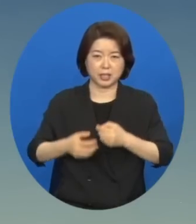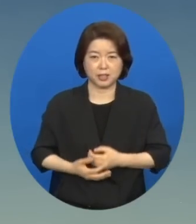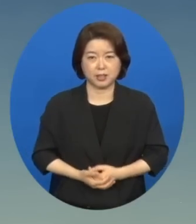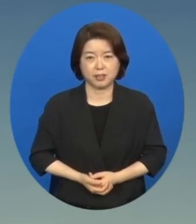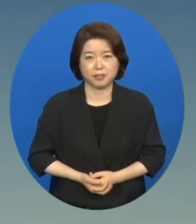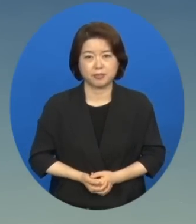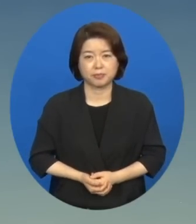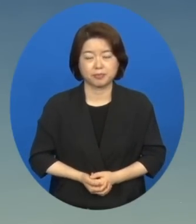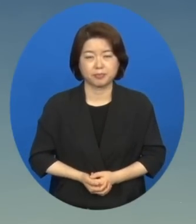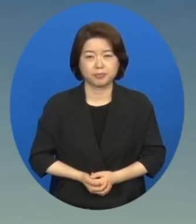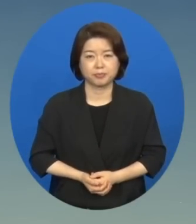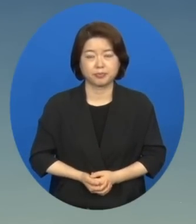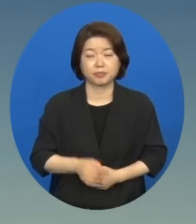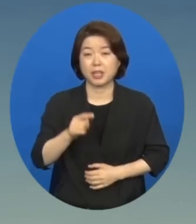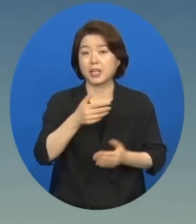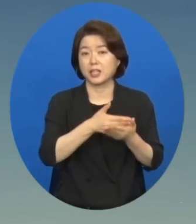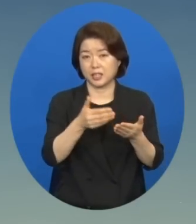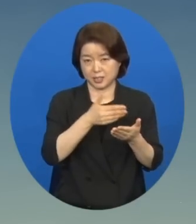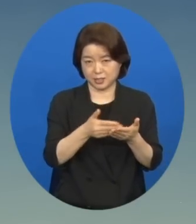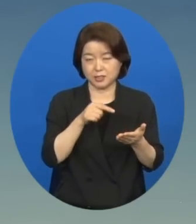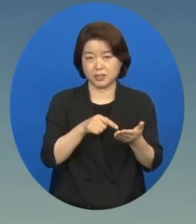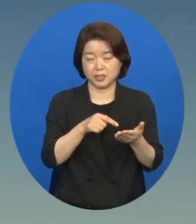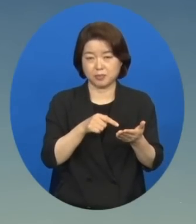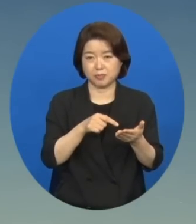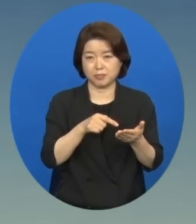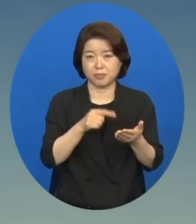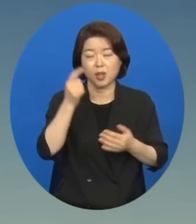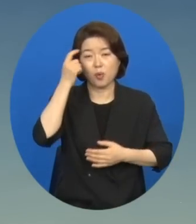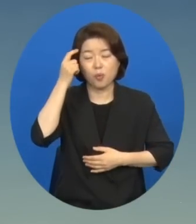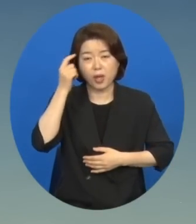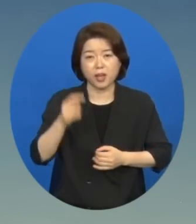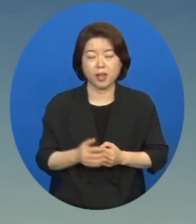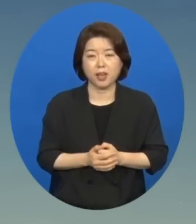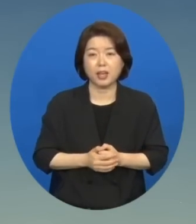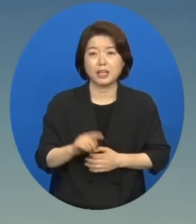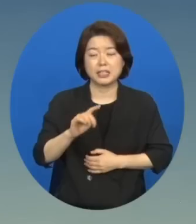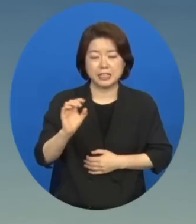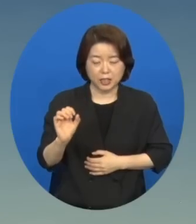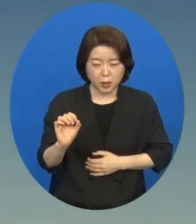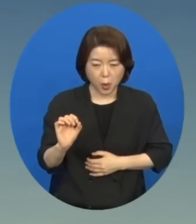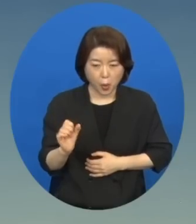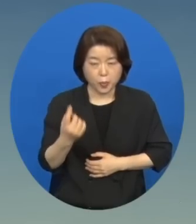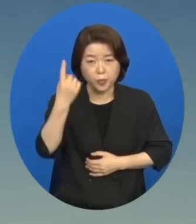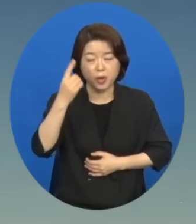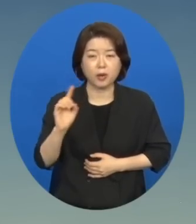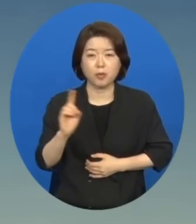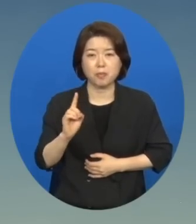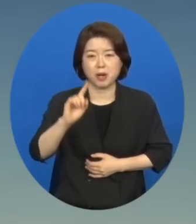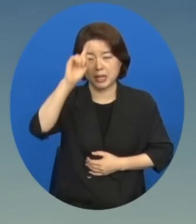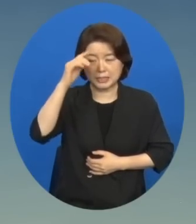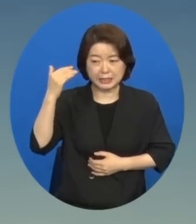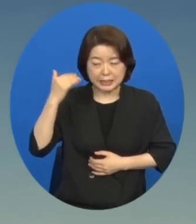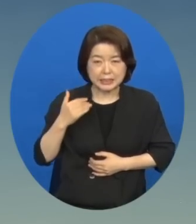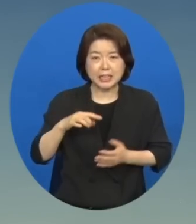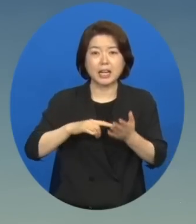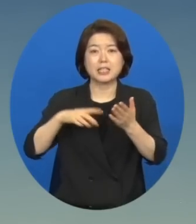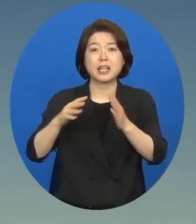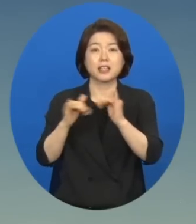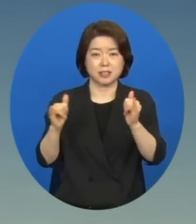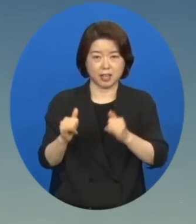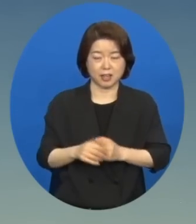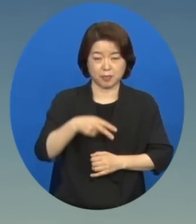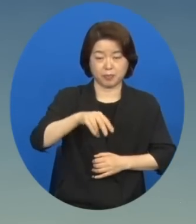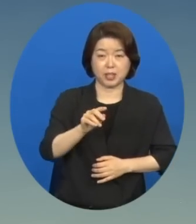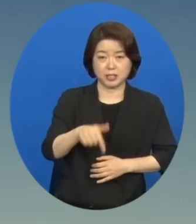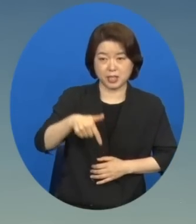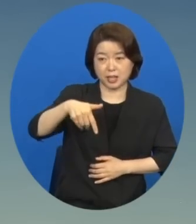여러분, 이 그림을 그린 근거가 삭개오입니다. 삭개오. 삭개오를